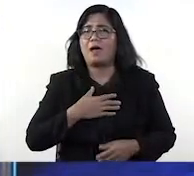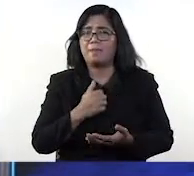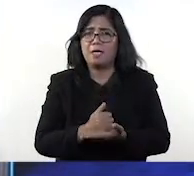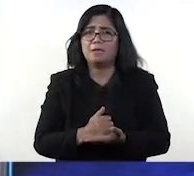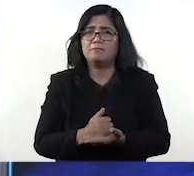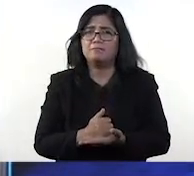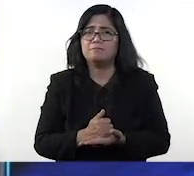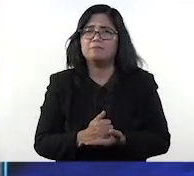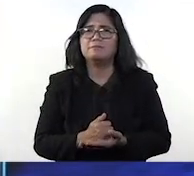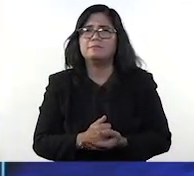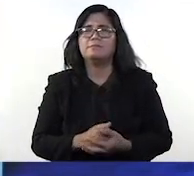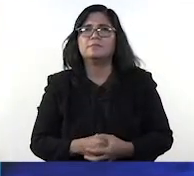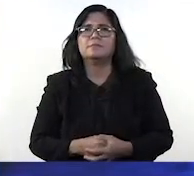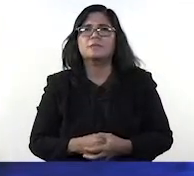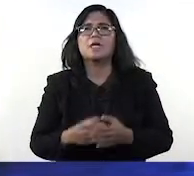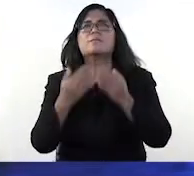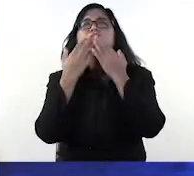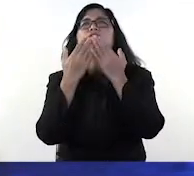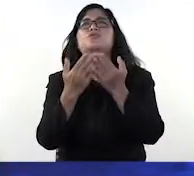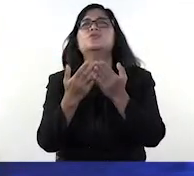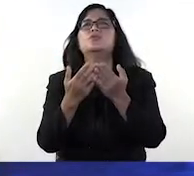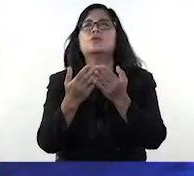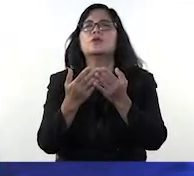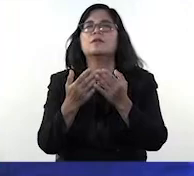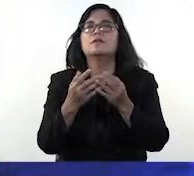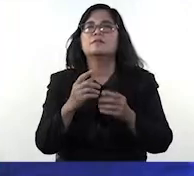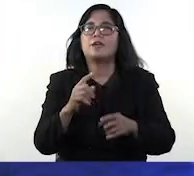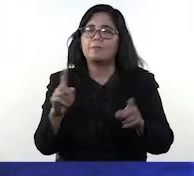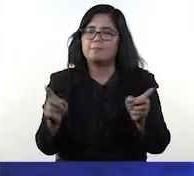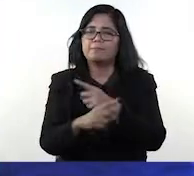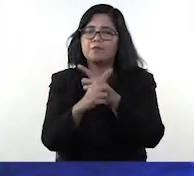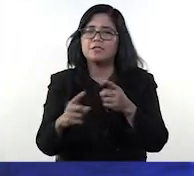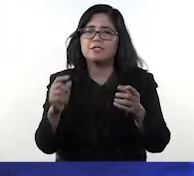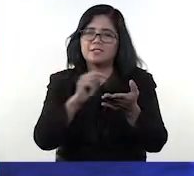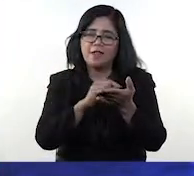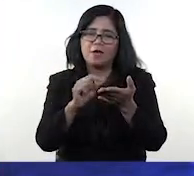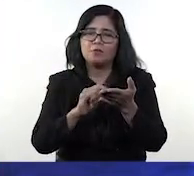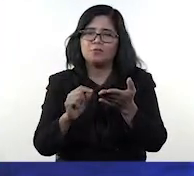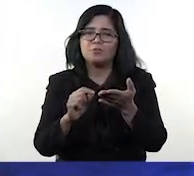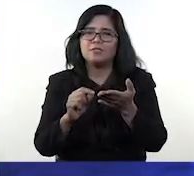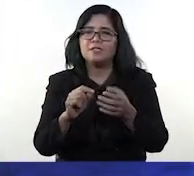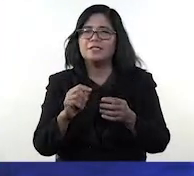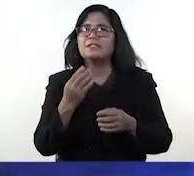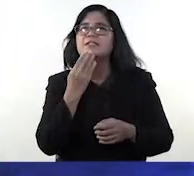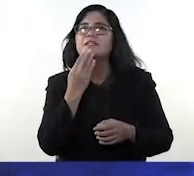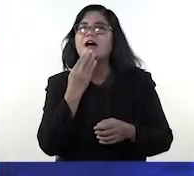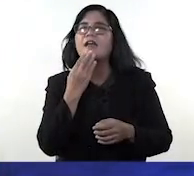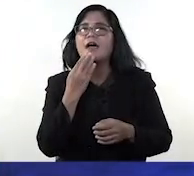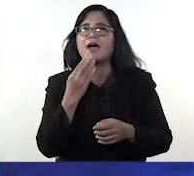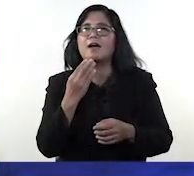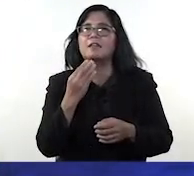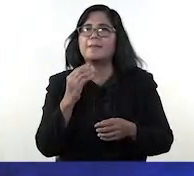bersyukur sama tuhan Hai boleh menulis kata-kata lagu yang sangat sederhana tapi maknanya sangat dalam